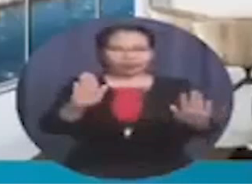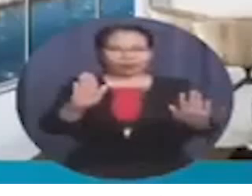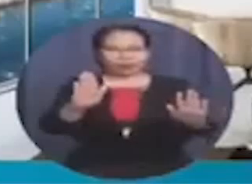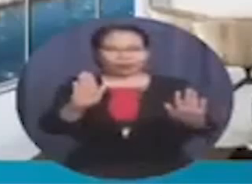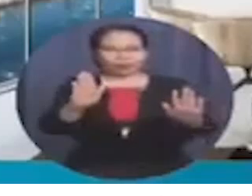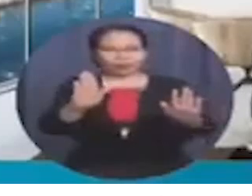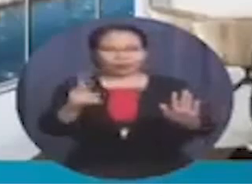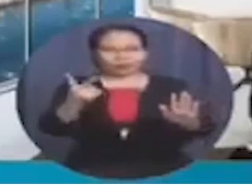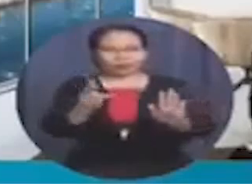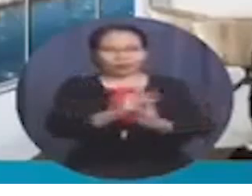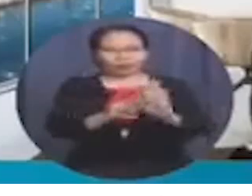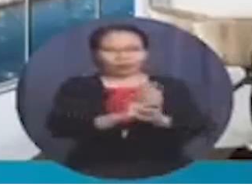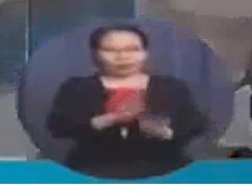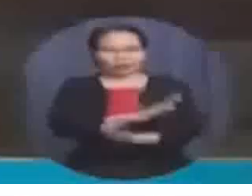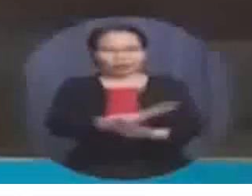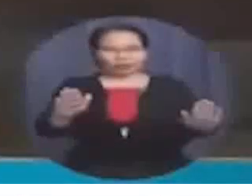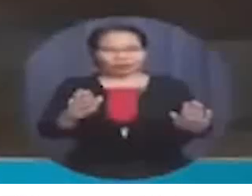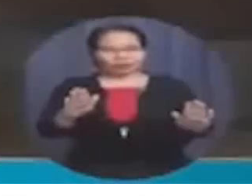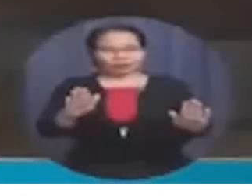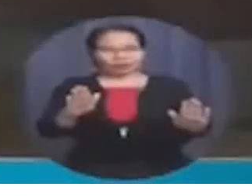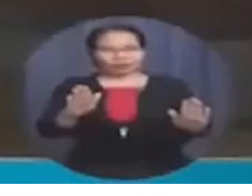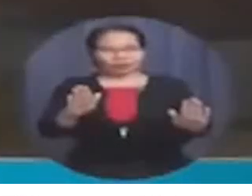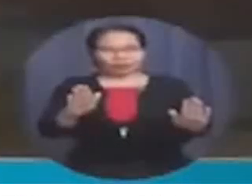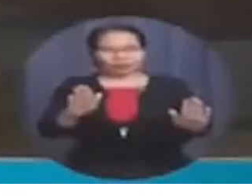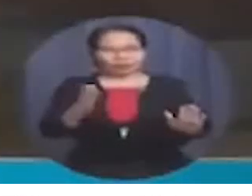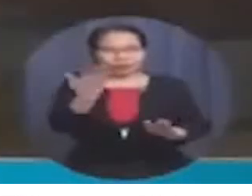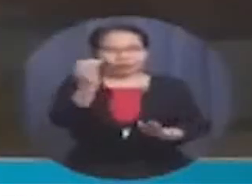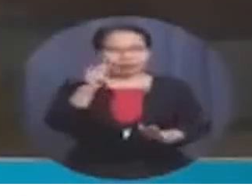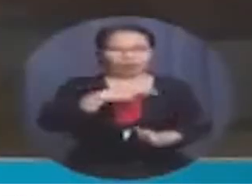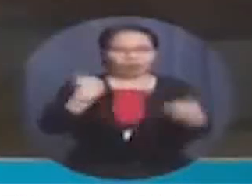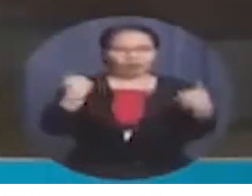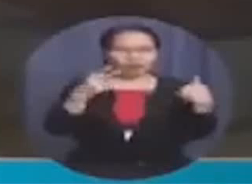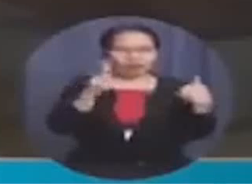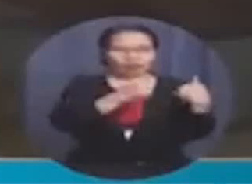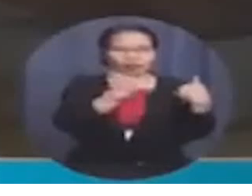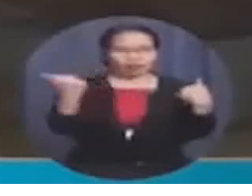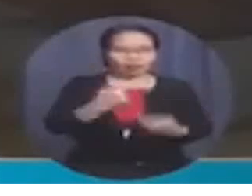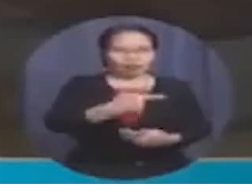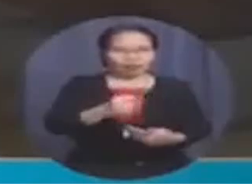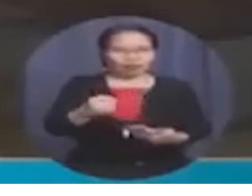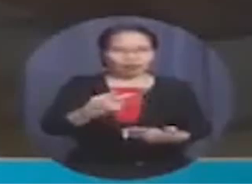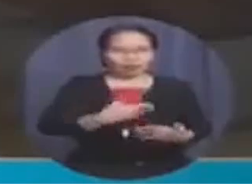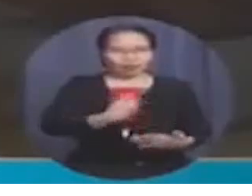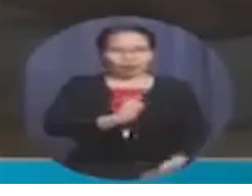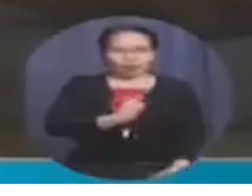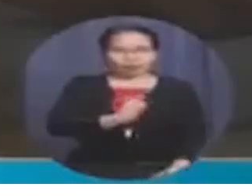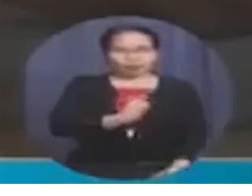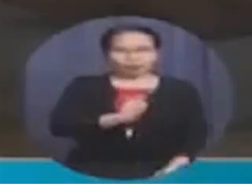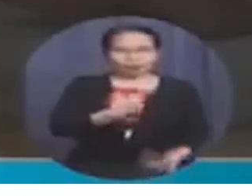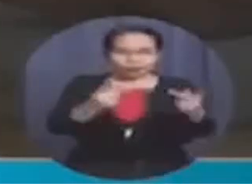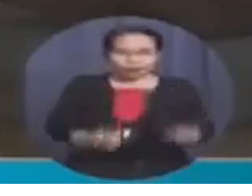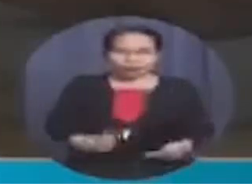Pangalawang utos, huwag kang magkakaroon ng ibang Diyos sa harap ko. Thou shalt not